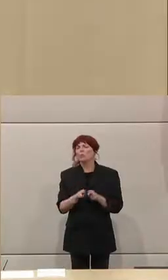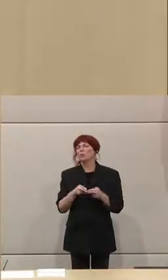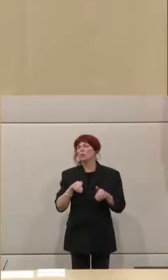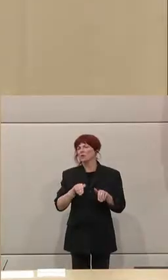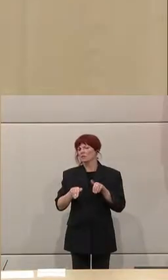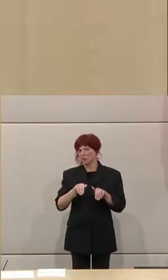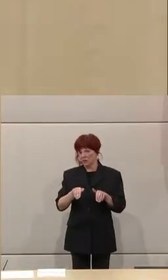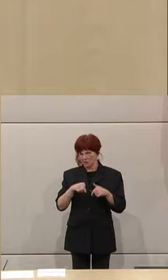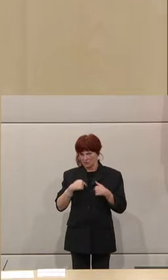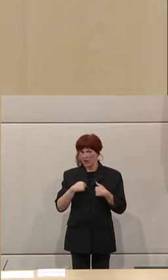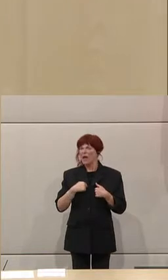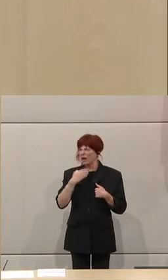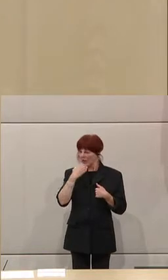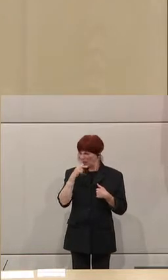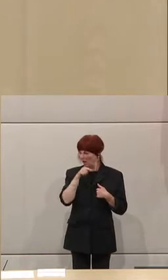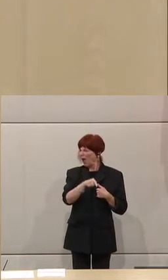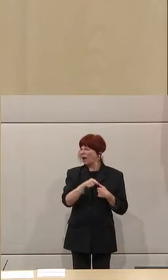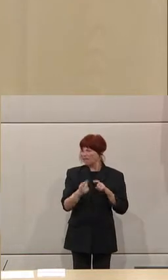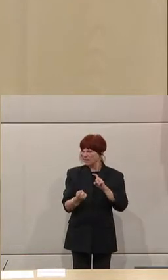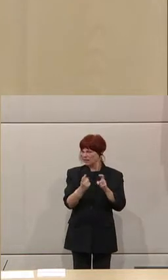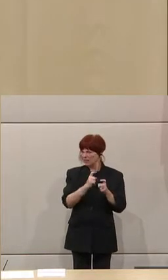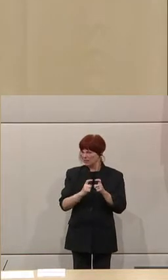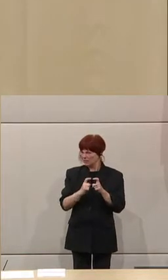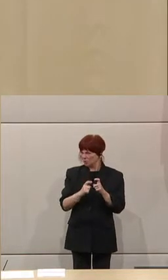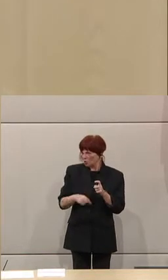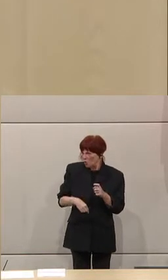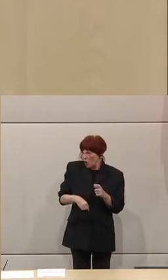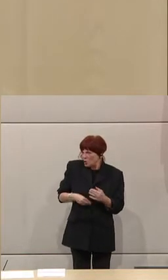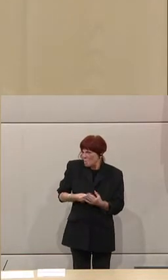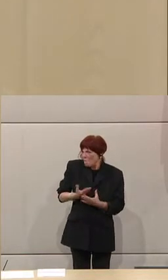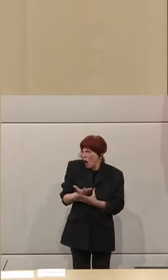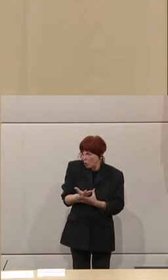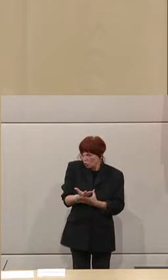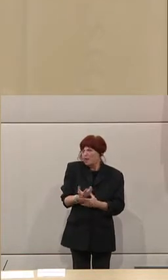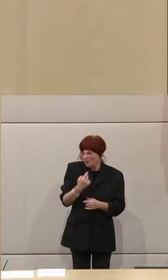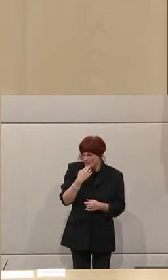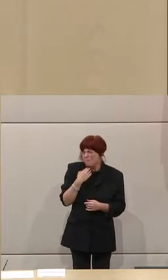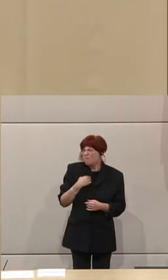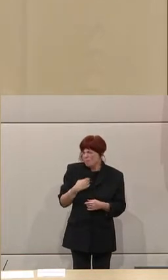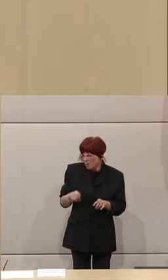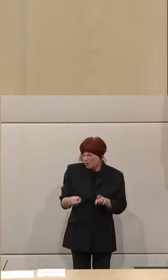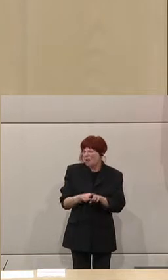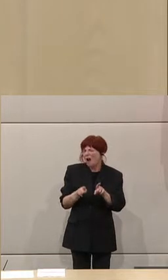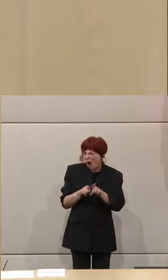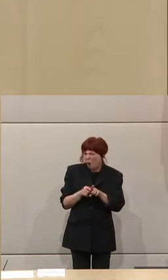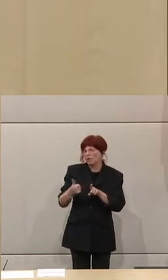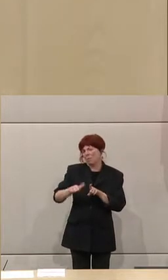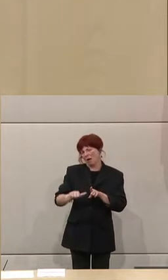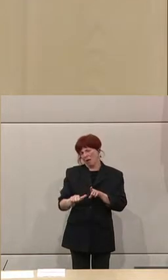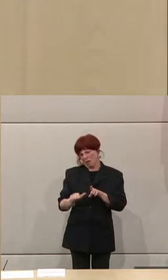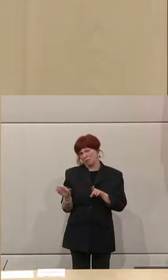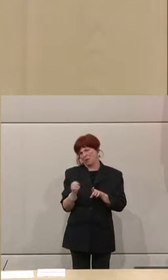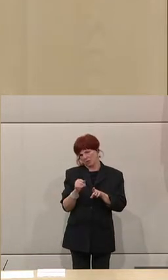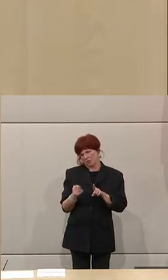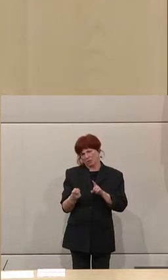an dieser bauchgeführten Diskussion oder wahlkampfgeführten Diskussion beteiligen und möchte auch etwas Aufklärung bringen.